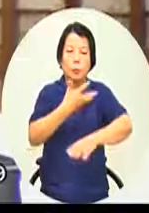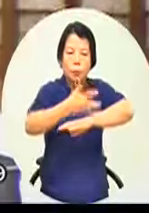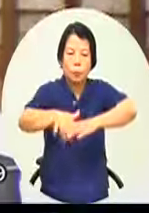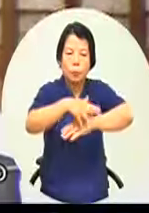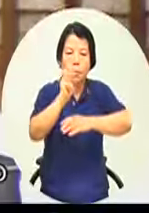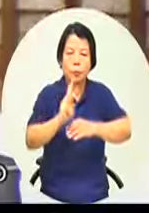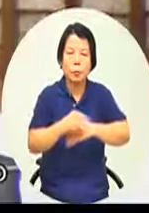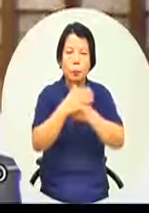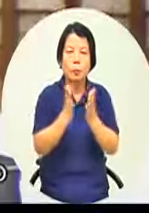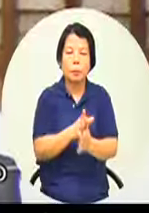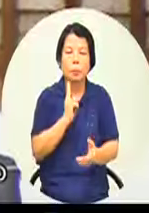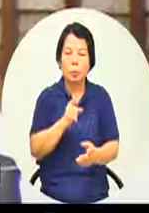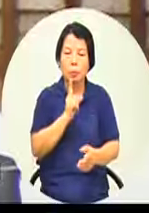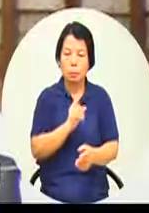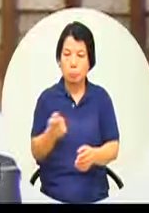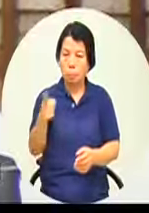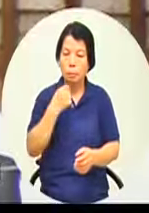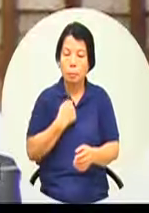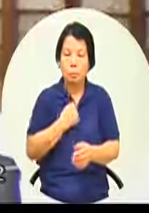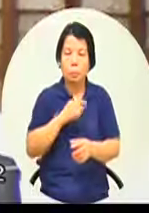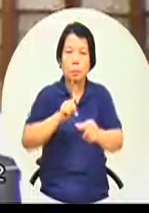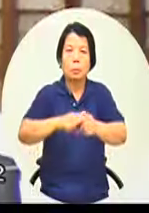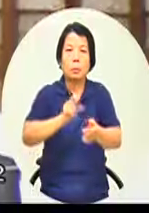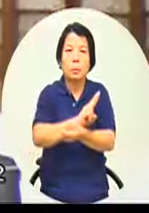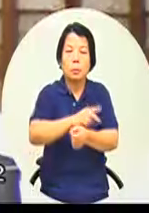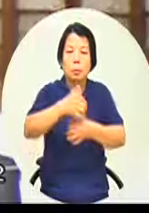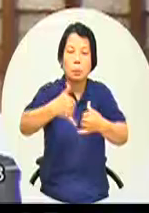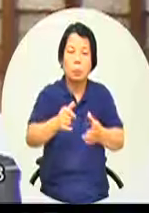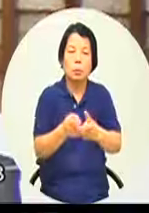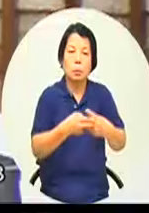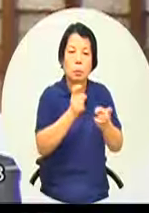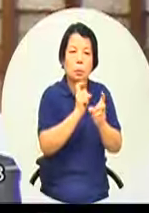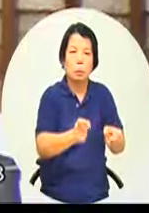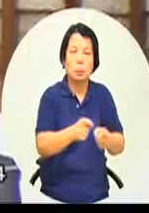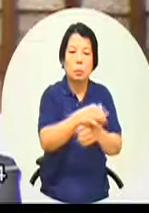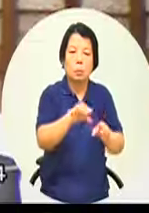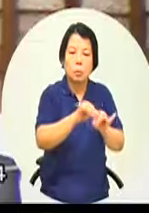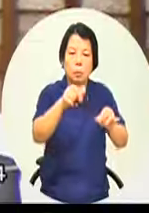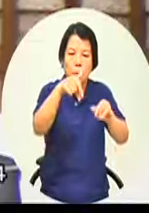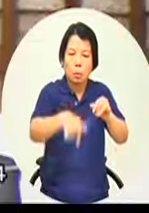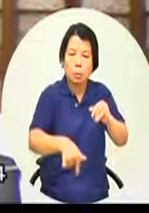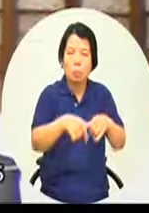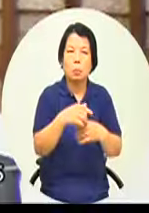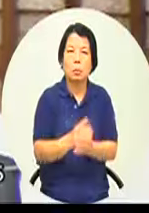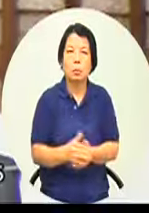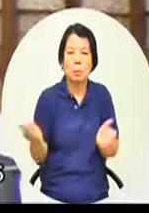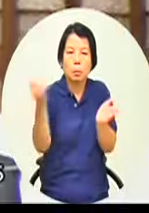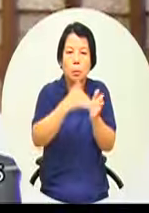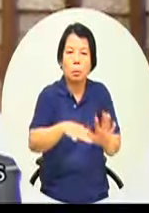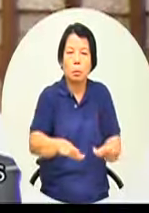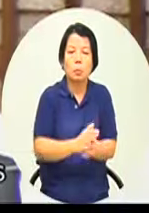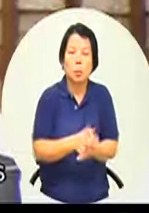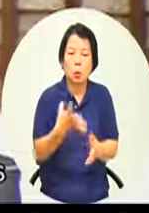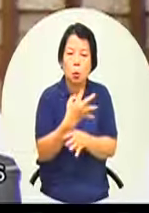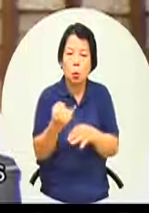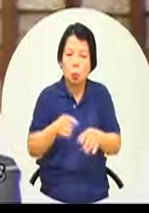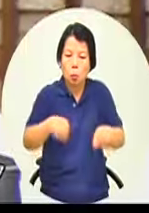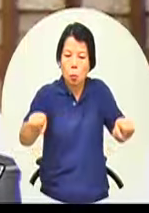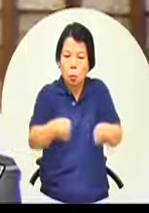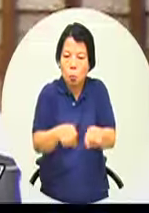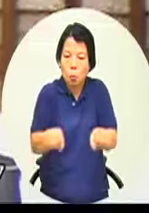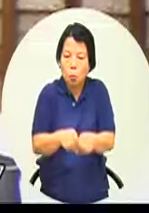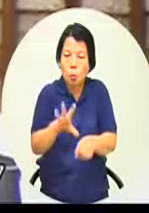务，你知道中林路小港沿海中林路的地底下到底有多少的管线